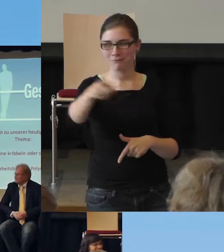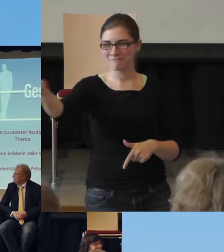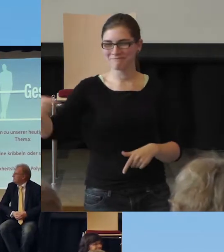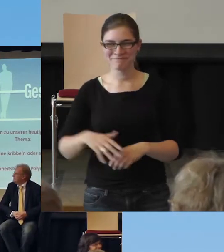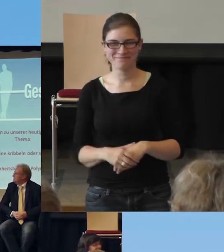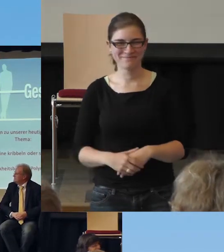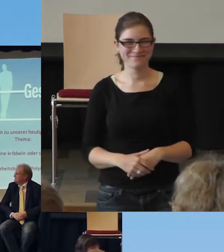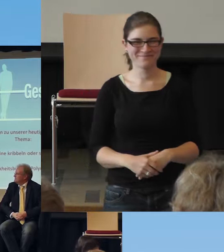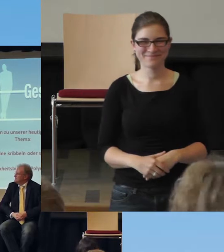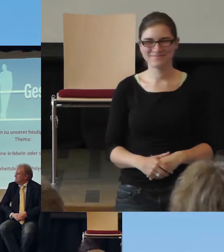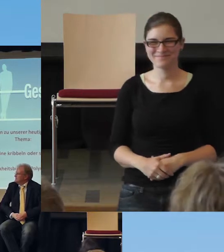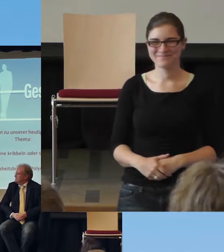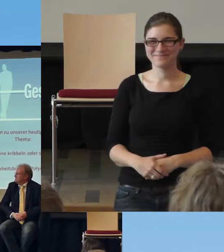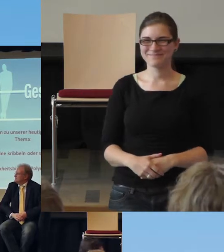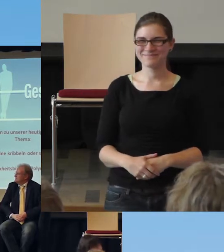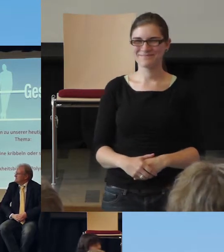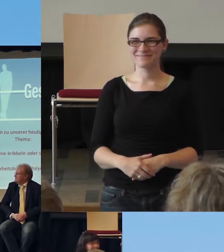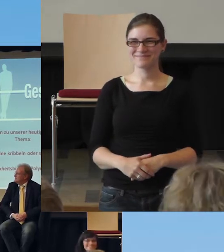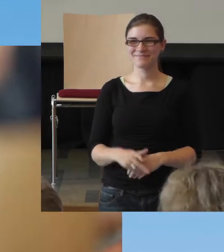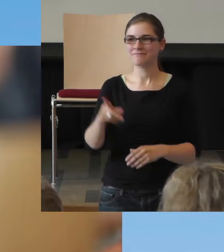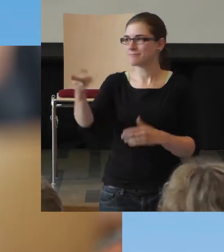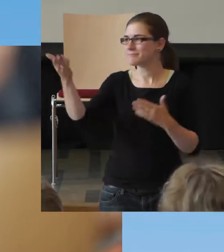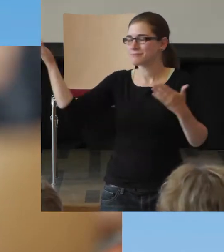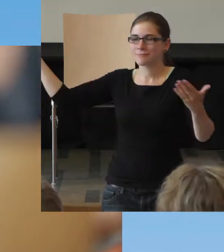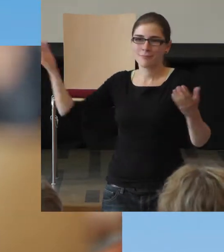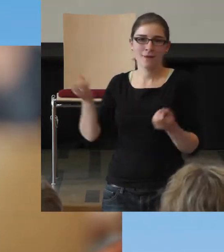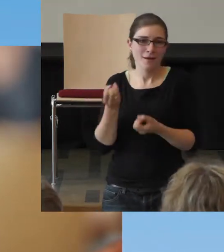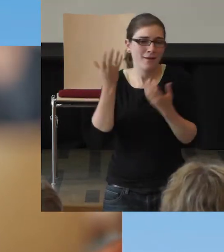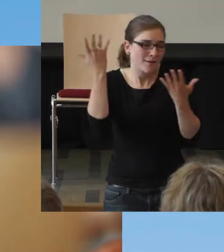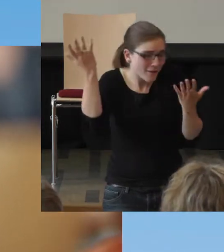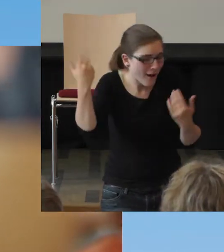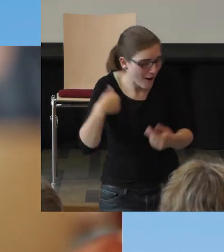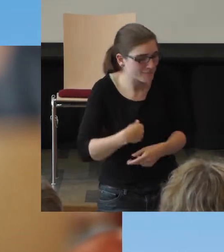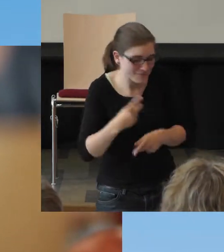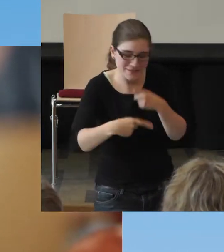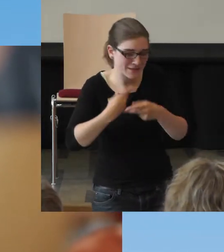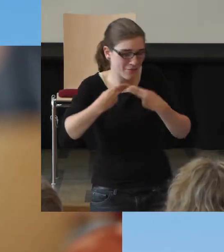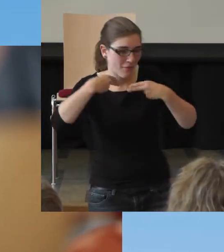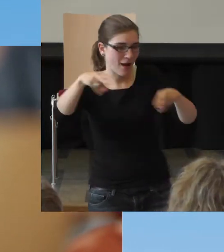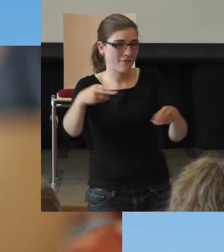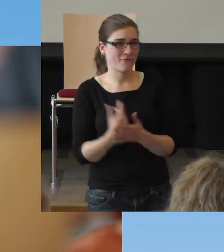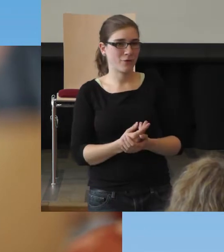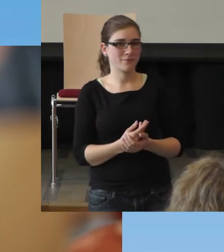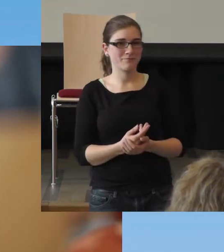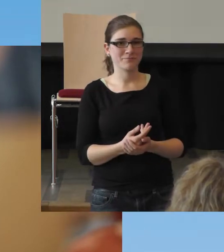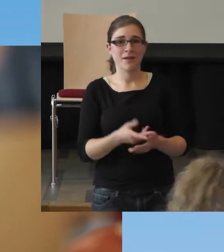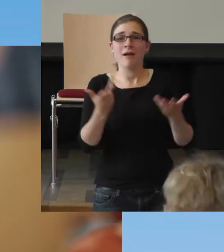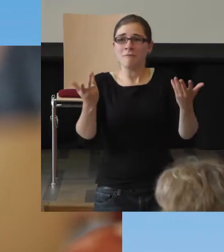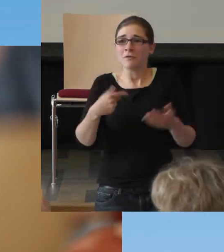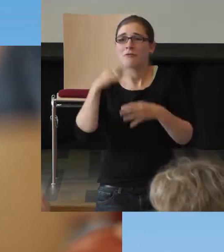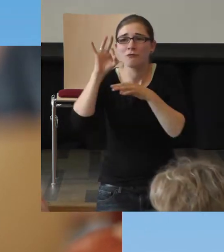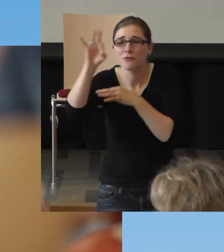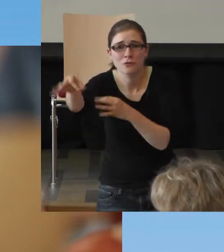Wer hilft hat recht Bei der Frage sage ich immer wer heilt wer oder was heilt hat recht wenn Ihnen das